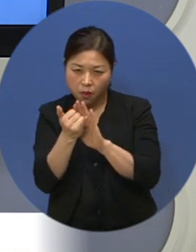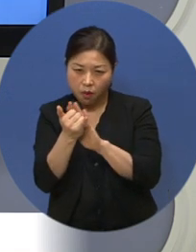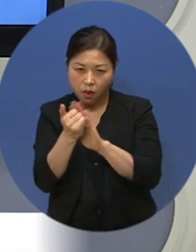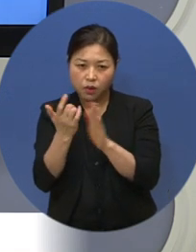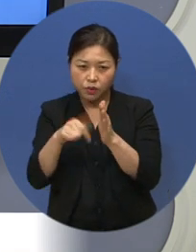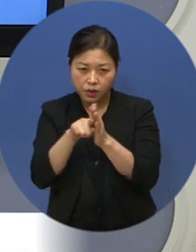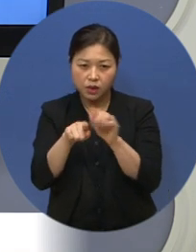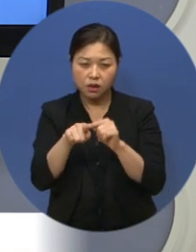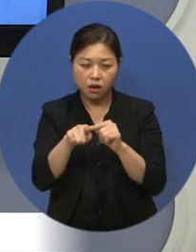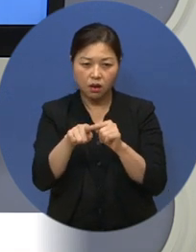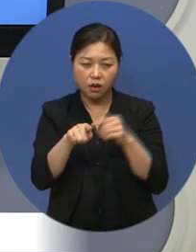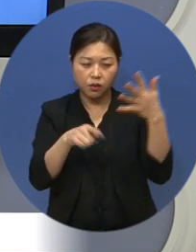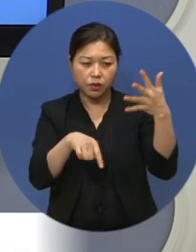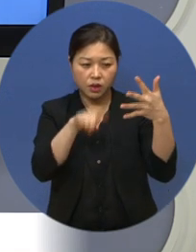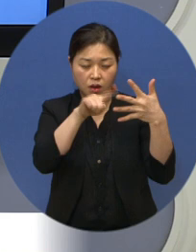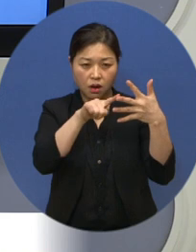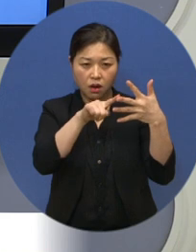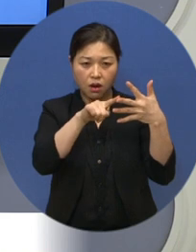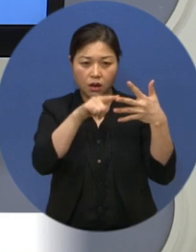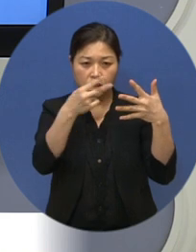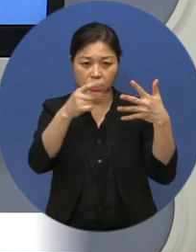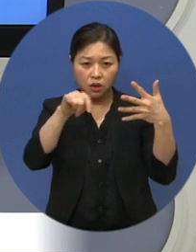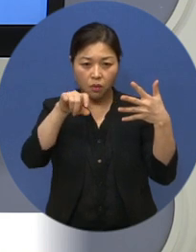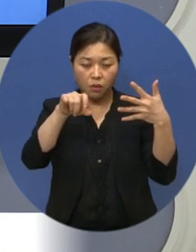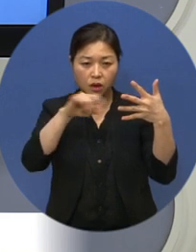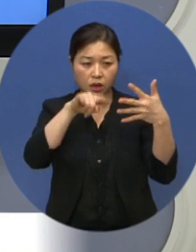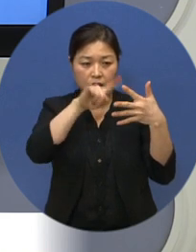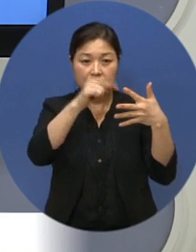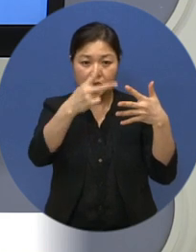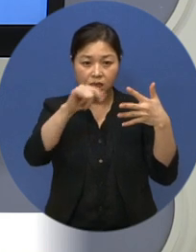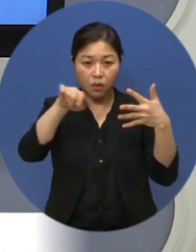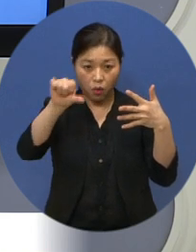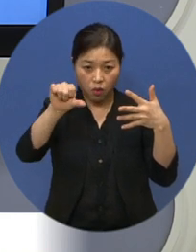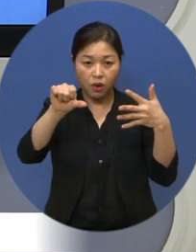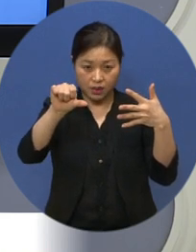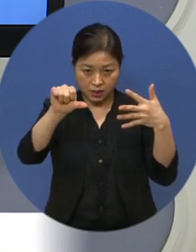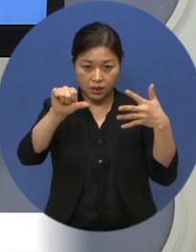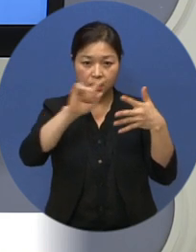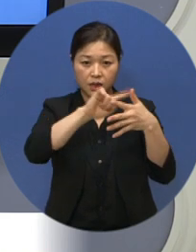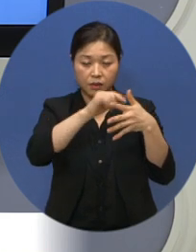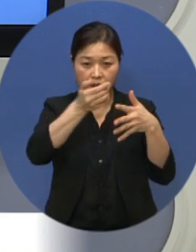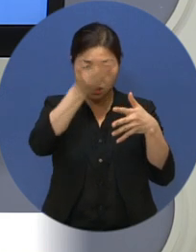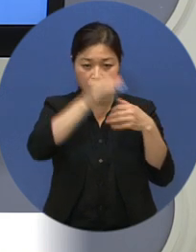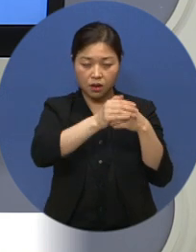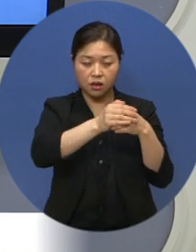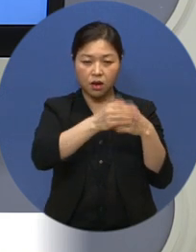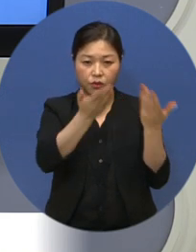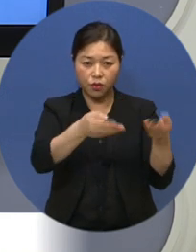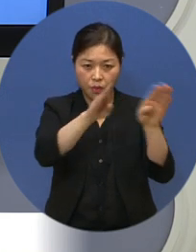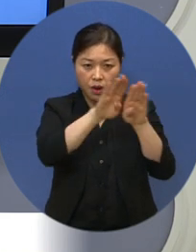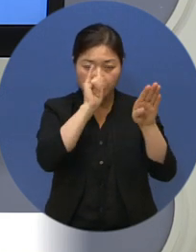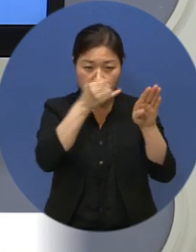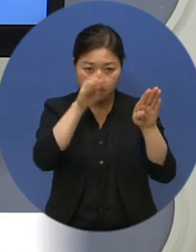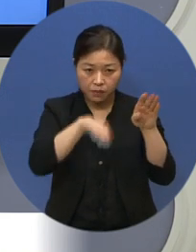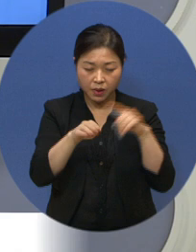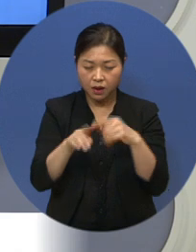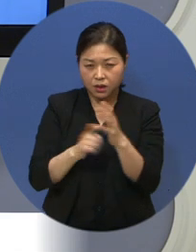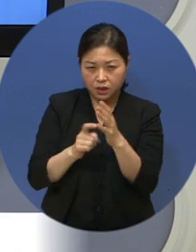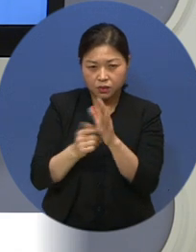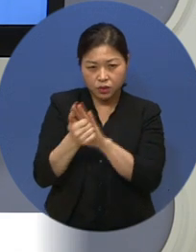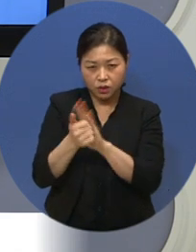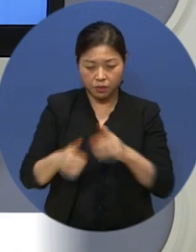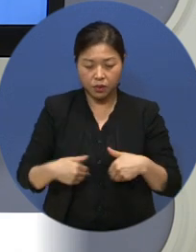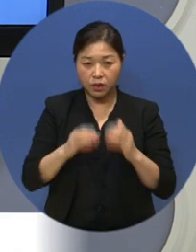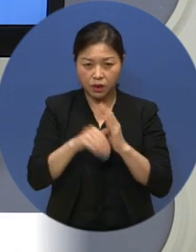단계까지 운영하고 3단계에서는 효과 안 효원을 권고 하되 긴급 돌봄 등 필수 서비스는